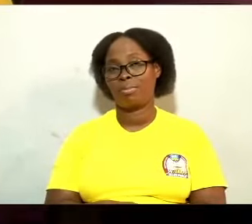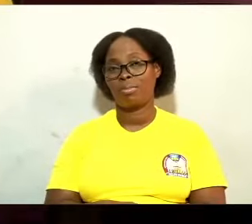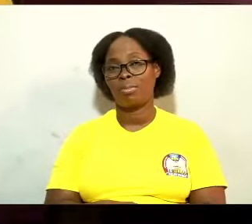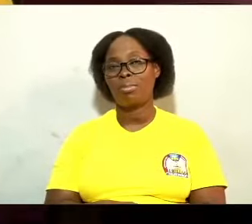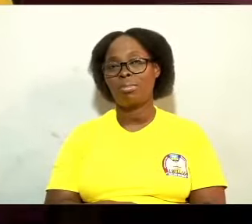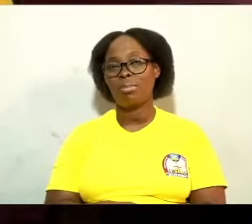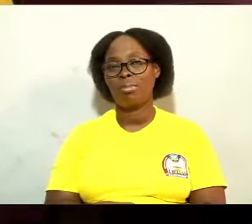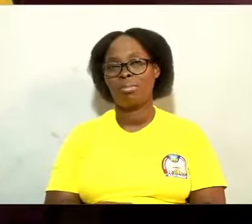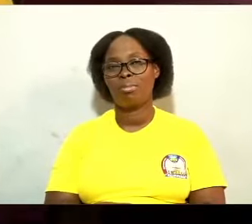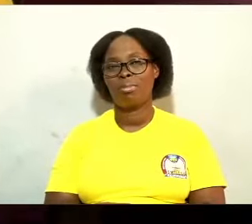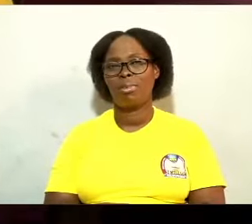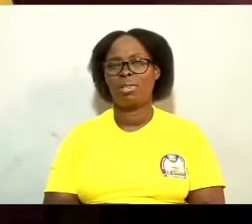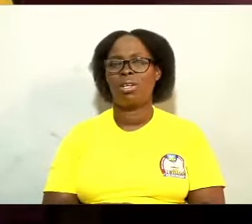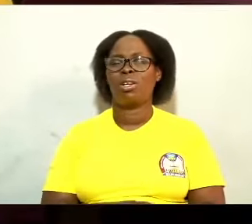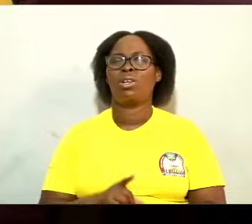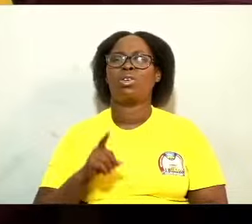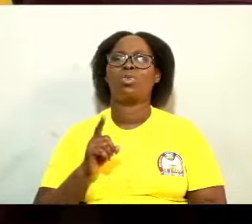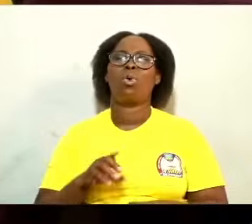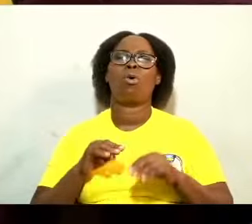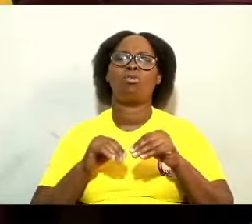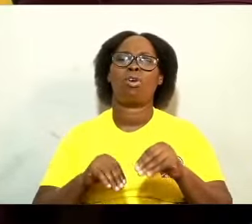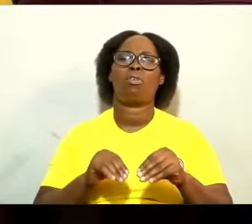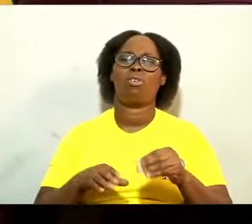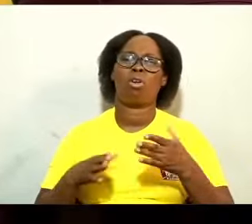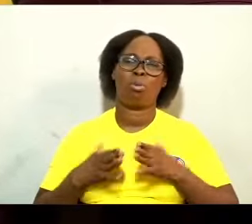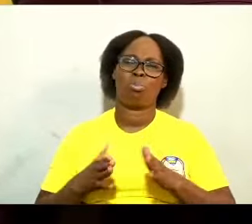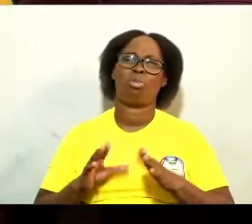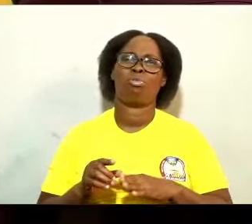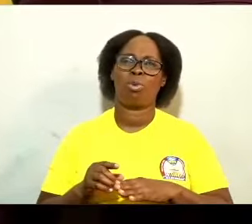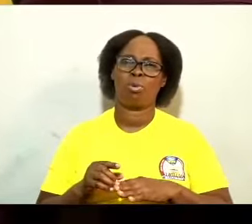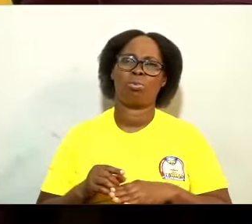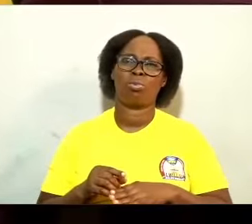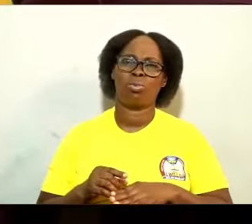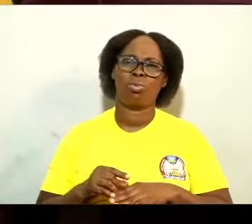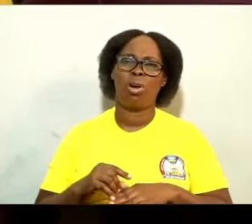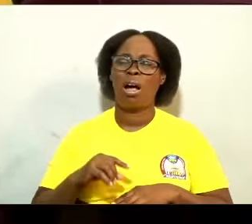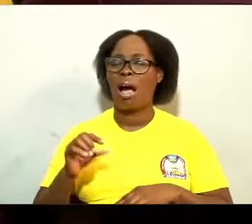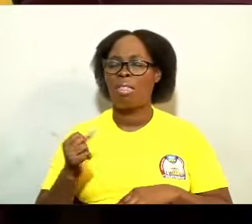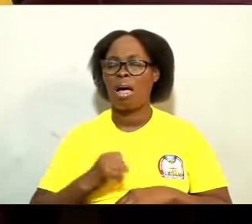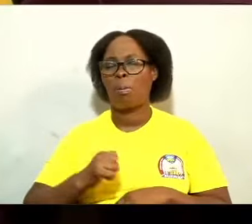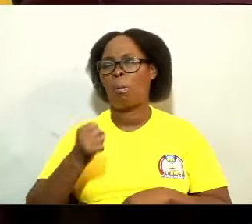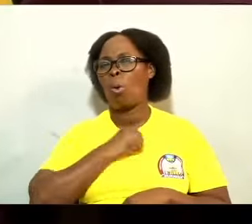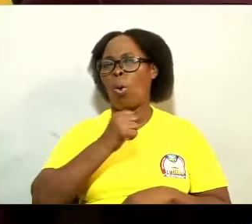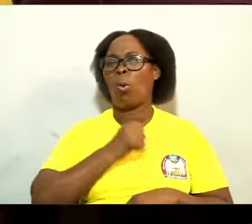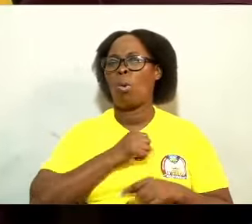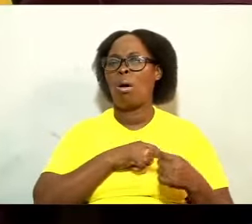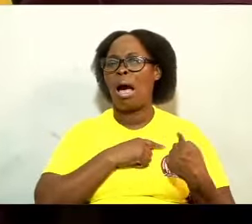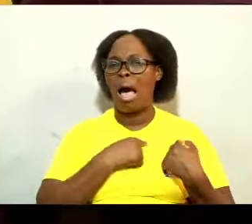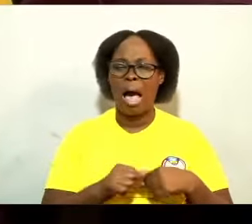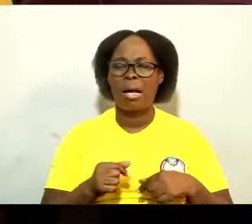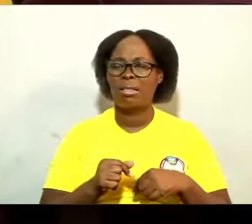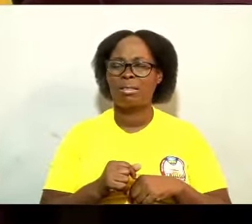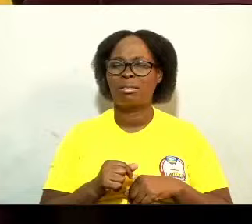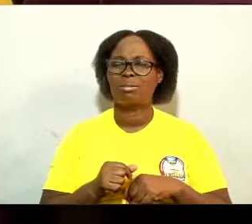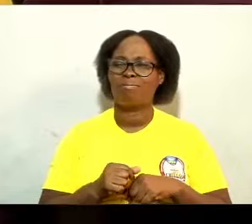mtu anapiga tangu akiwa mdogo anapigaga moyo. Tuombe, tuombe. Anaomba kwa ambaye sio